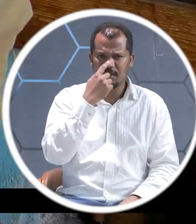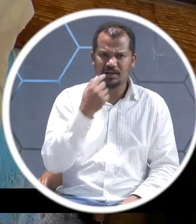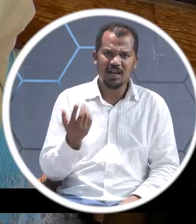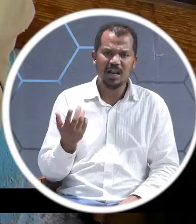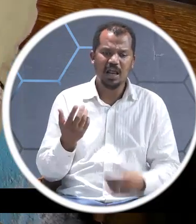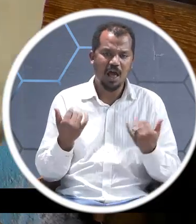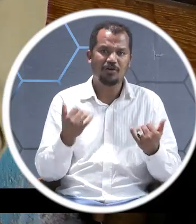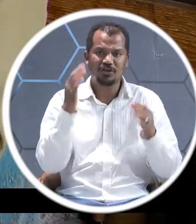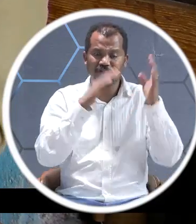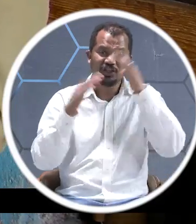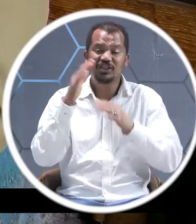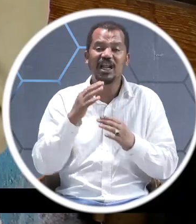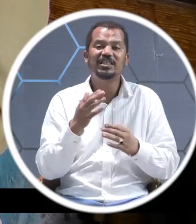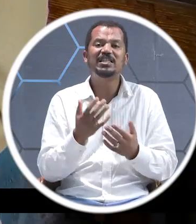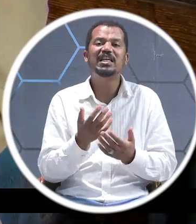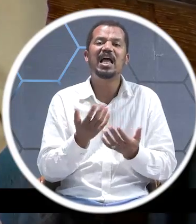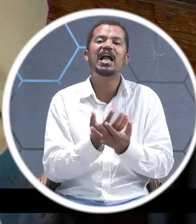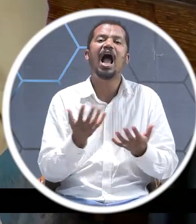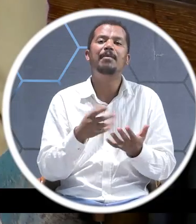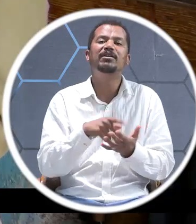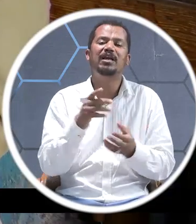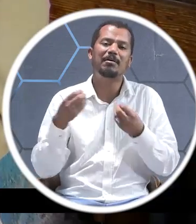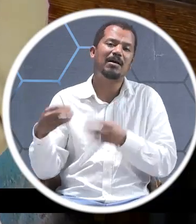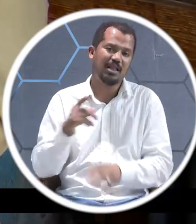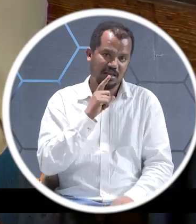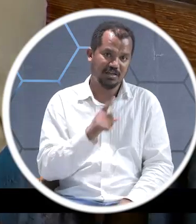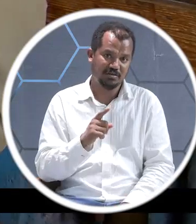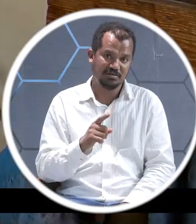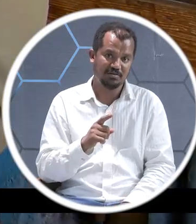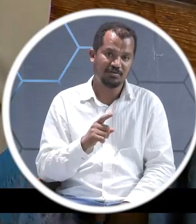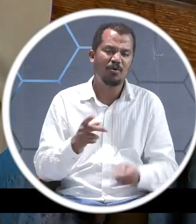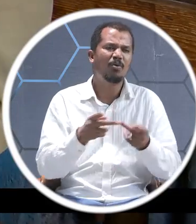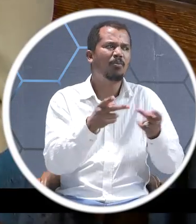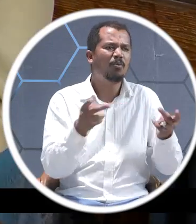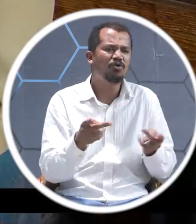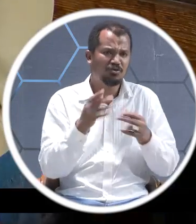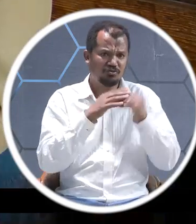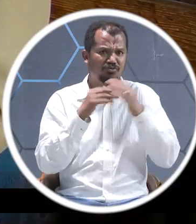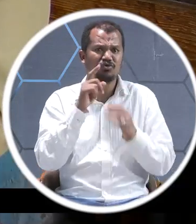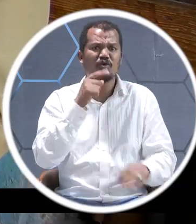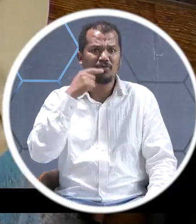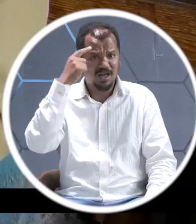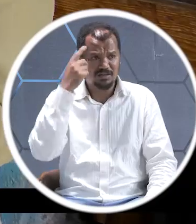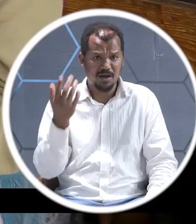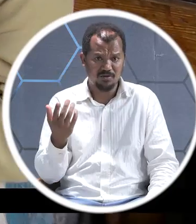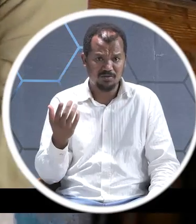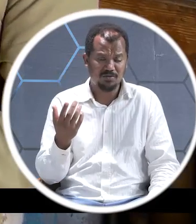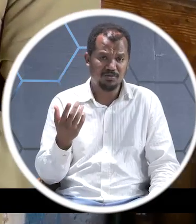ለምደናል አሁን ችግራችን የጥሬቃ መግዣ መጣ በማጣታችን ነው ቦታውስ ምቹ ነው ብለው